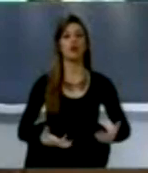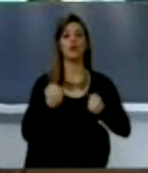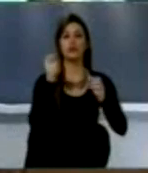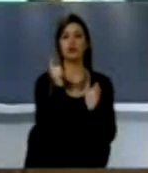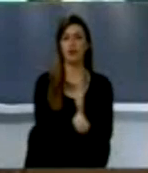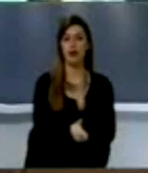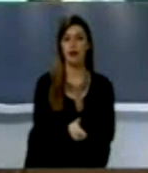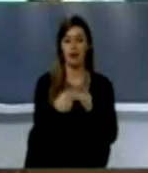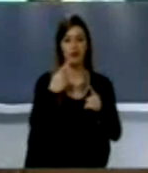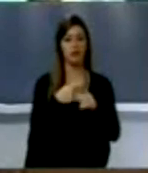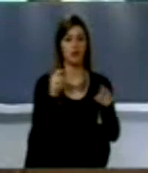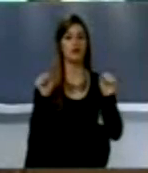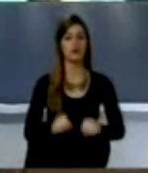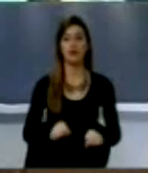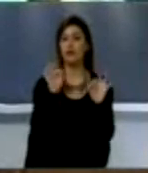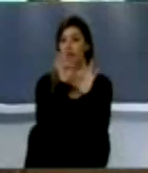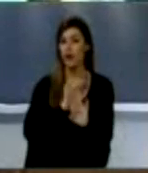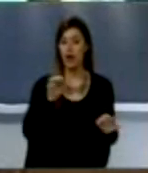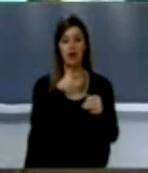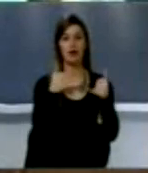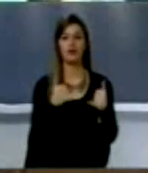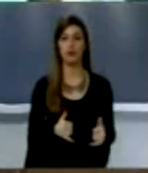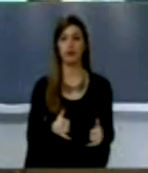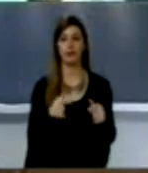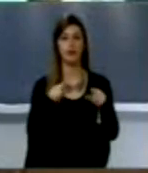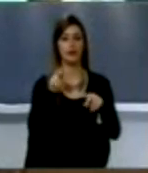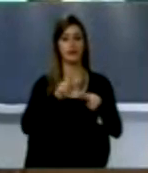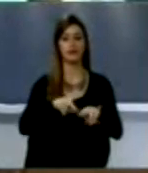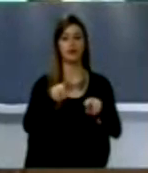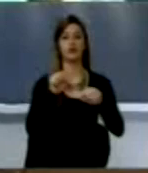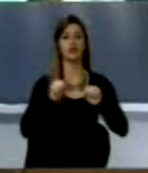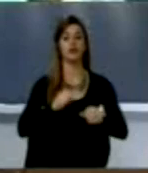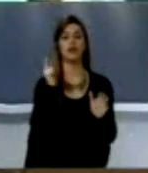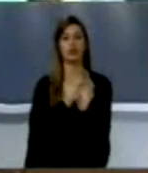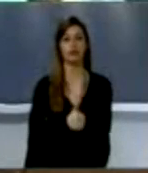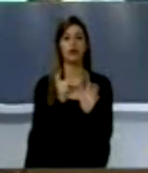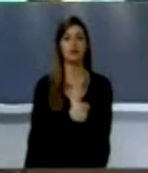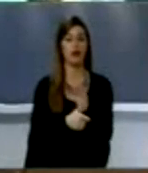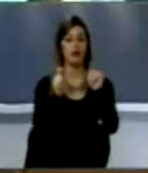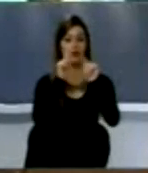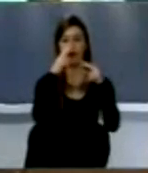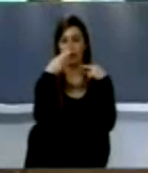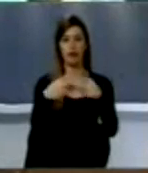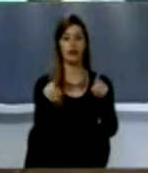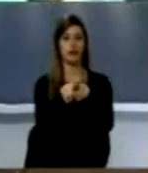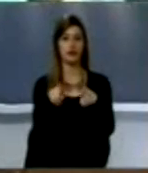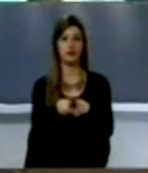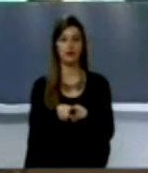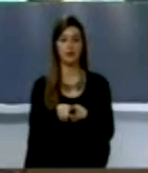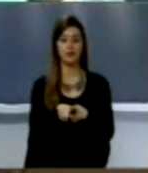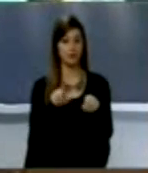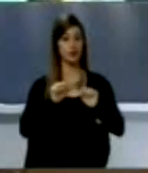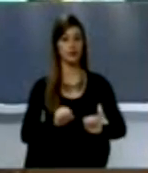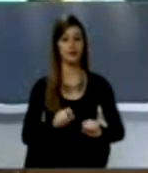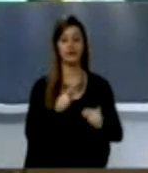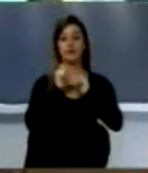serioziteti, për të cilët qeveria e tanishme në mënyrë unanime vendosi të mos ja heq as një shkronjë të vetme. Qeveria e dorëzoi